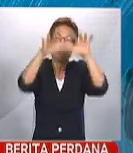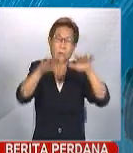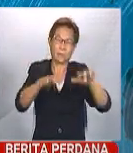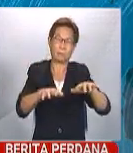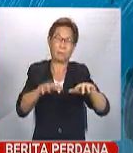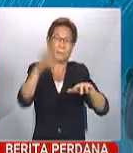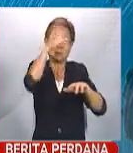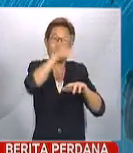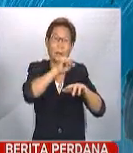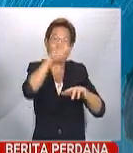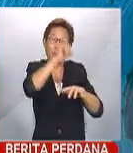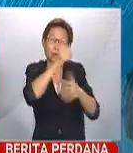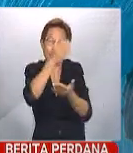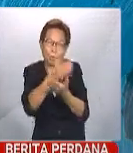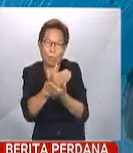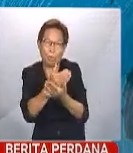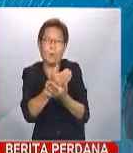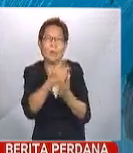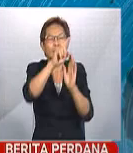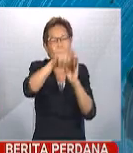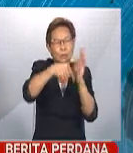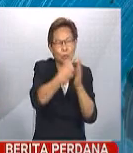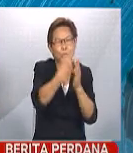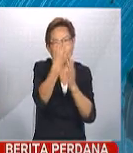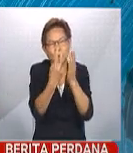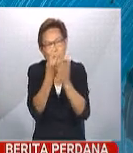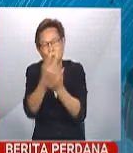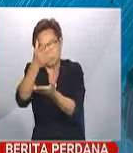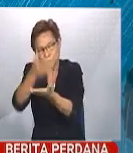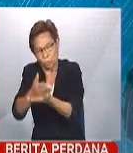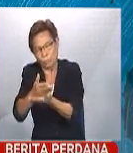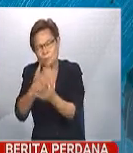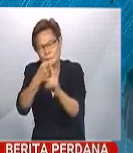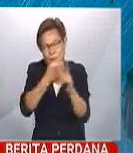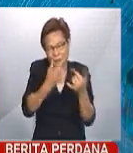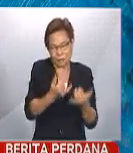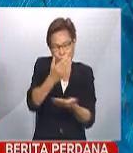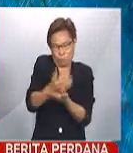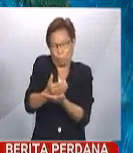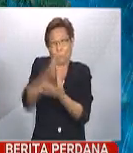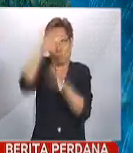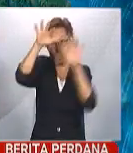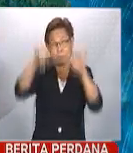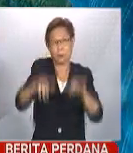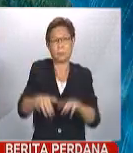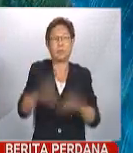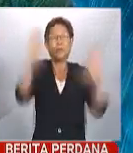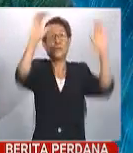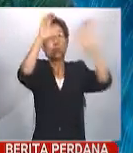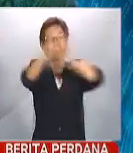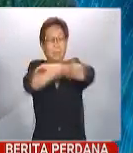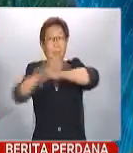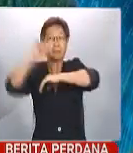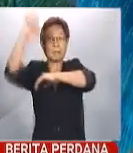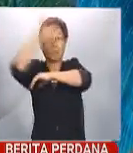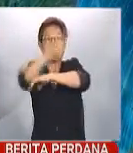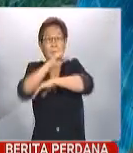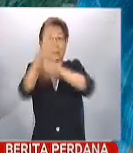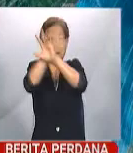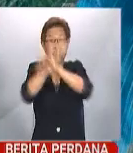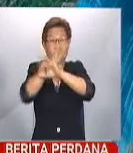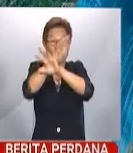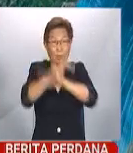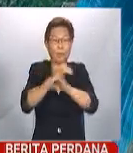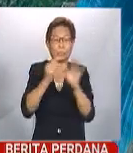dijangka akan reda dalam tempoh 1 sehingga 2 jam daripada sekarang. Manakala tinjauan cuaca bagi negeri Sabah dan Sarawak